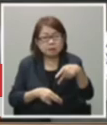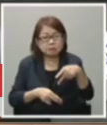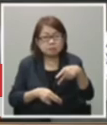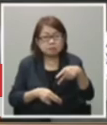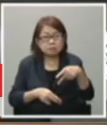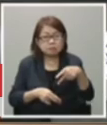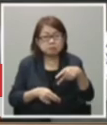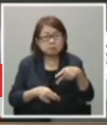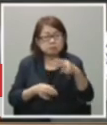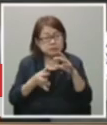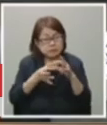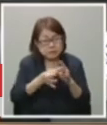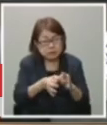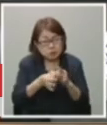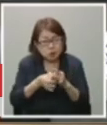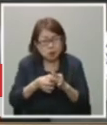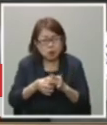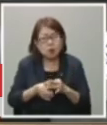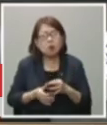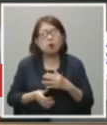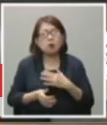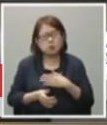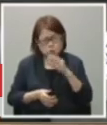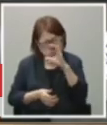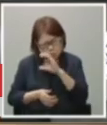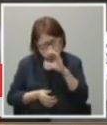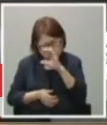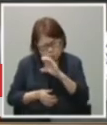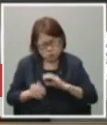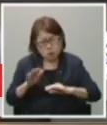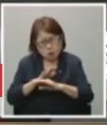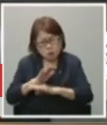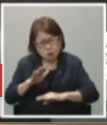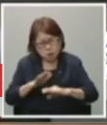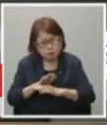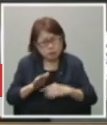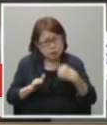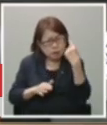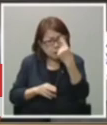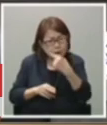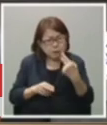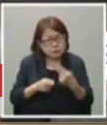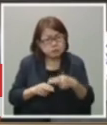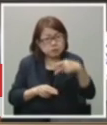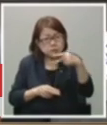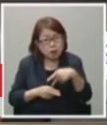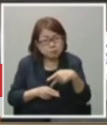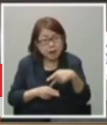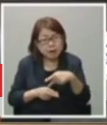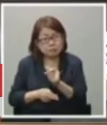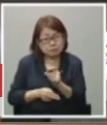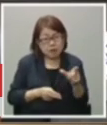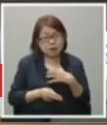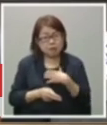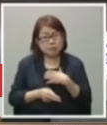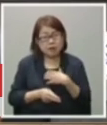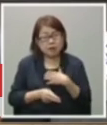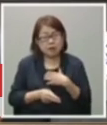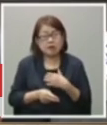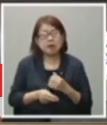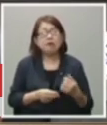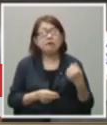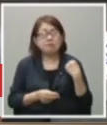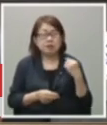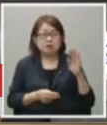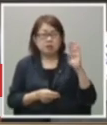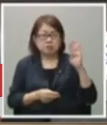มก็เผอิญได้ข้อมูลมาครับนายพอพานคนนี้ครับบอกยาวไปก็ได้ครับมีบริษัท